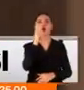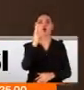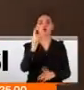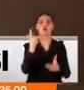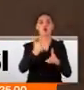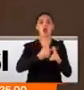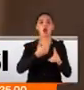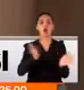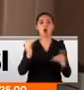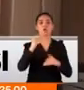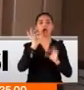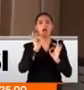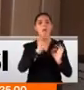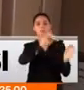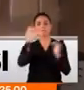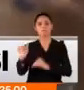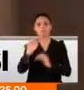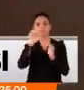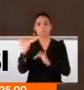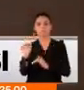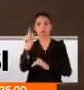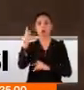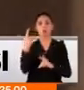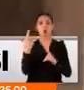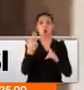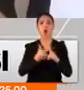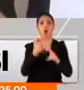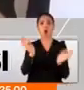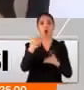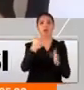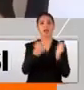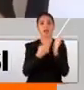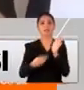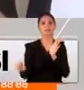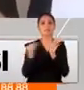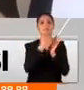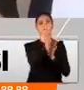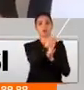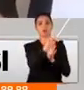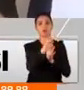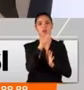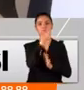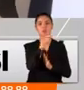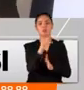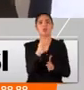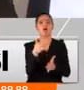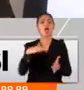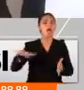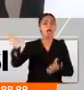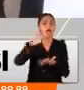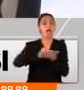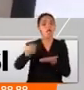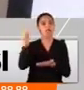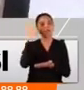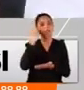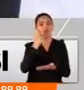Otel yönetiminde kendisine bir vefa örneği göstererek odanın ismine Charlie koydu. Bütün otelin personeli babası. Bizi çok iyi tanıyan, çok iyi